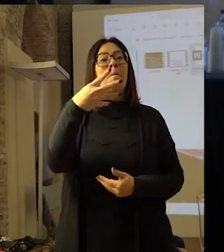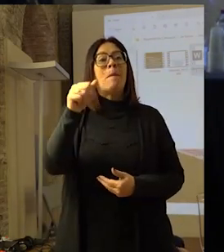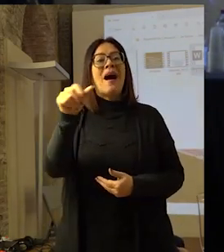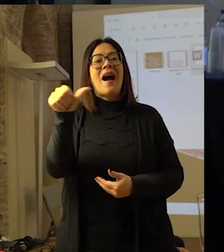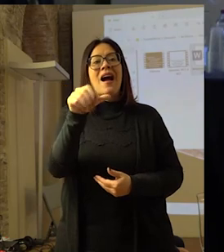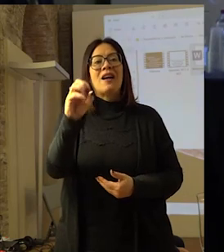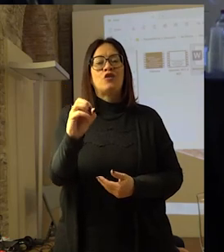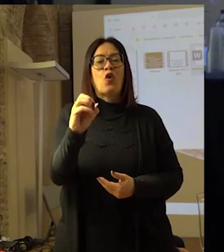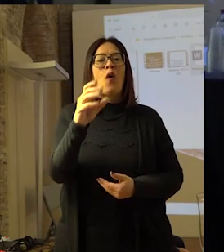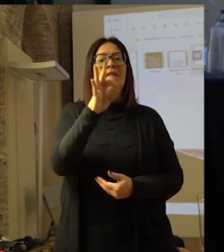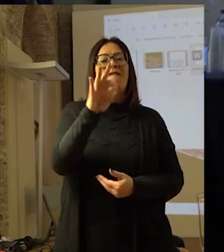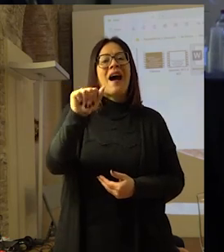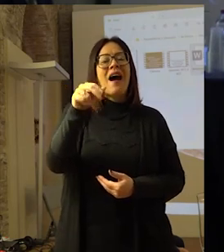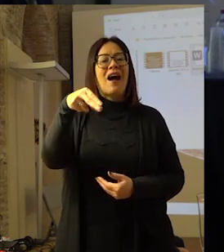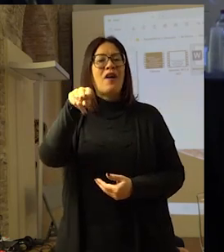Tommaso Fanucci.